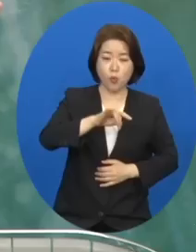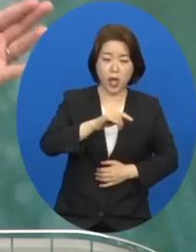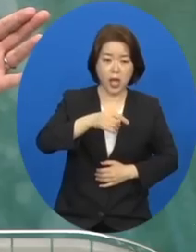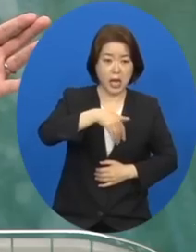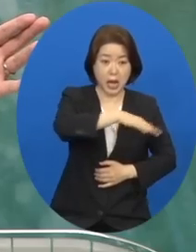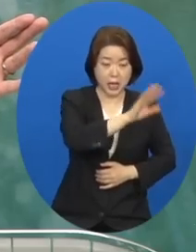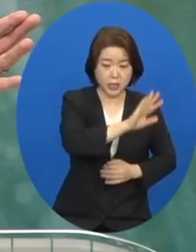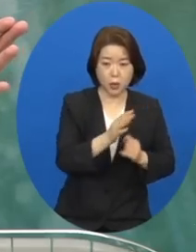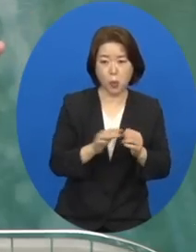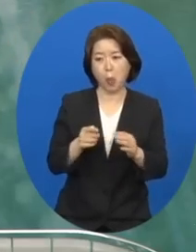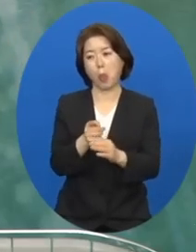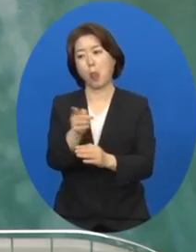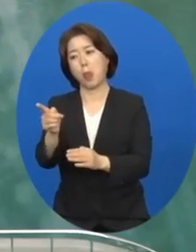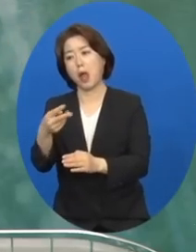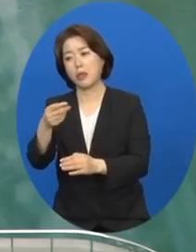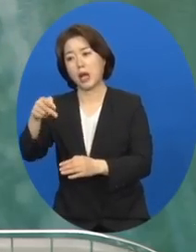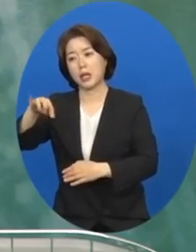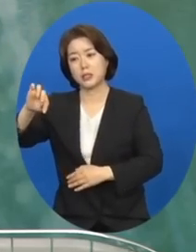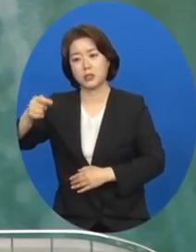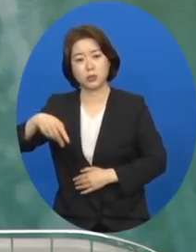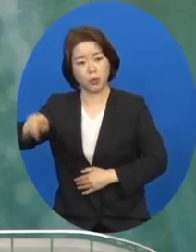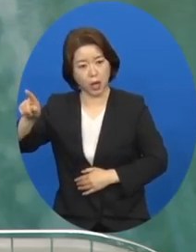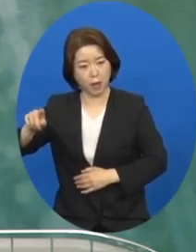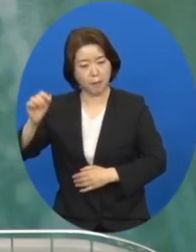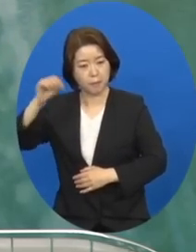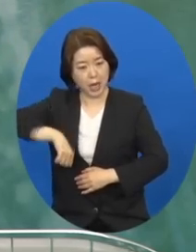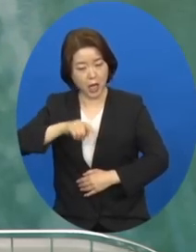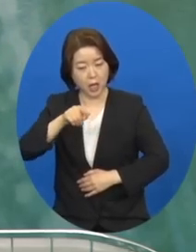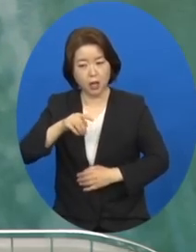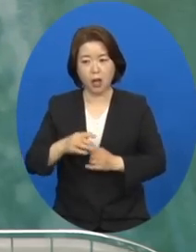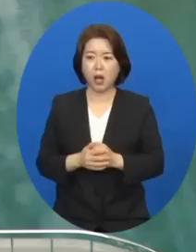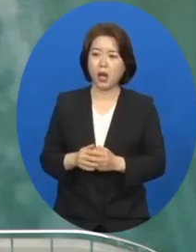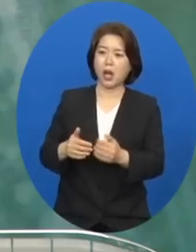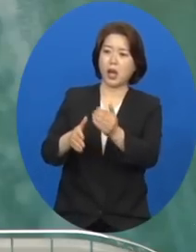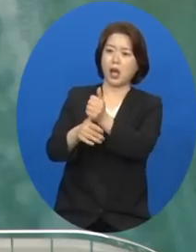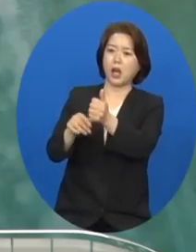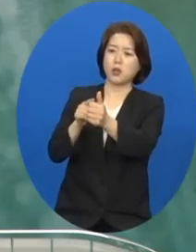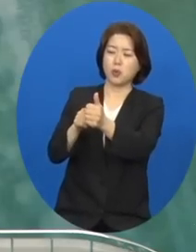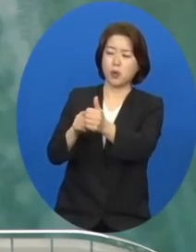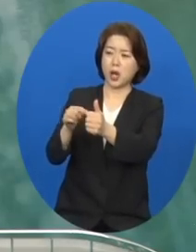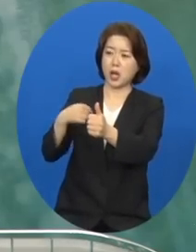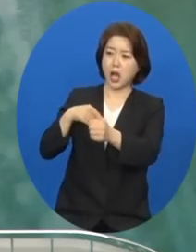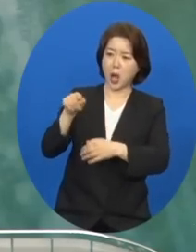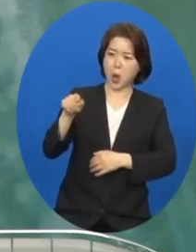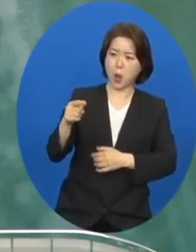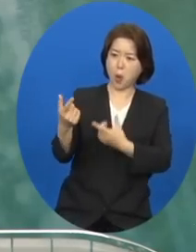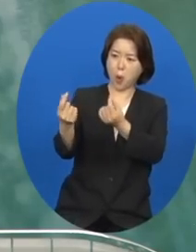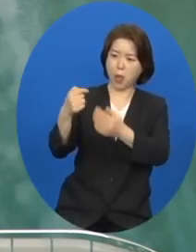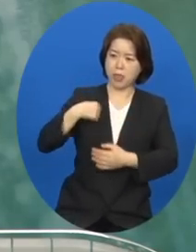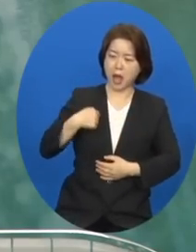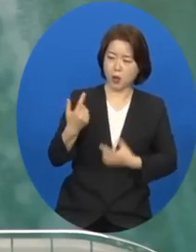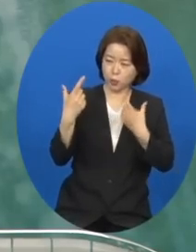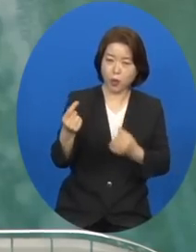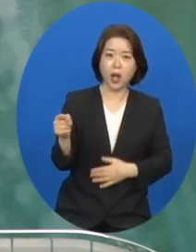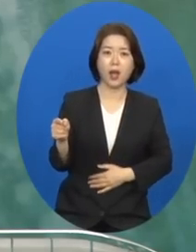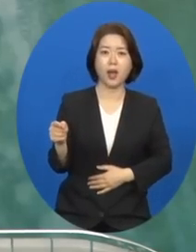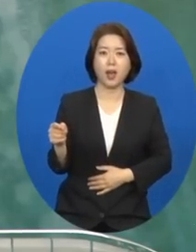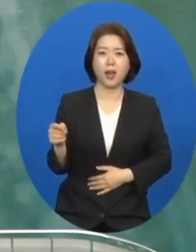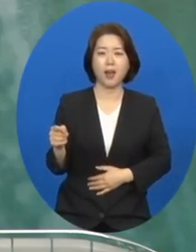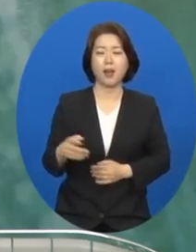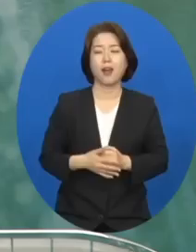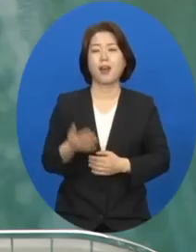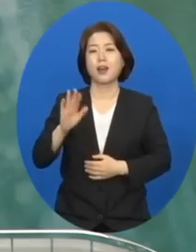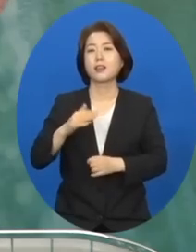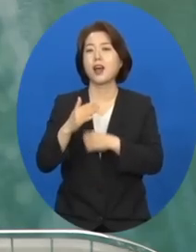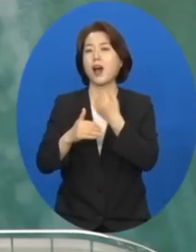윤아가 꼭 나갔다는 것이죠 아 요런 나 가 나군 아 요 나간 아내 그런데 하나님의